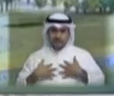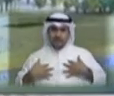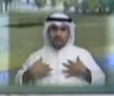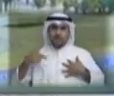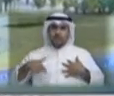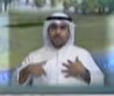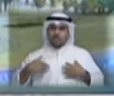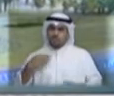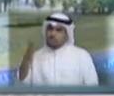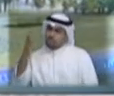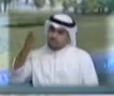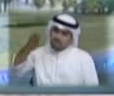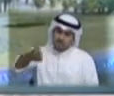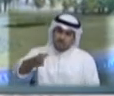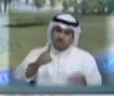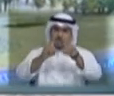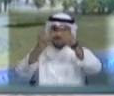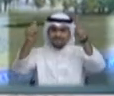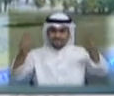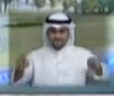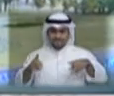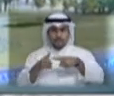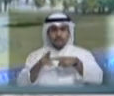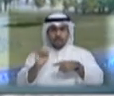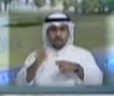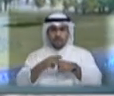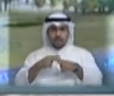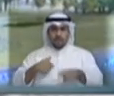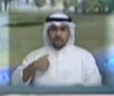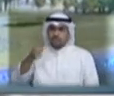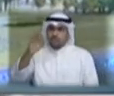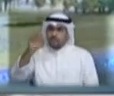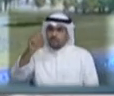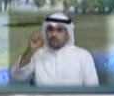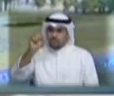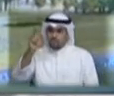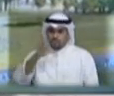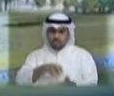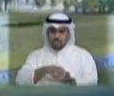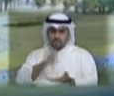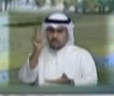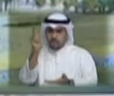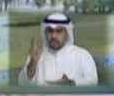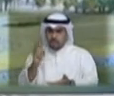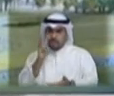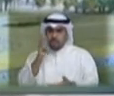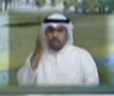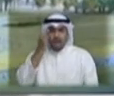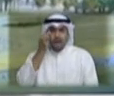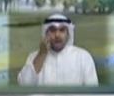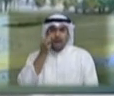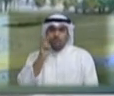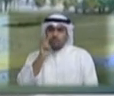بزيارة جناح الكويت في إكسبو 2015 في ميلانو. صراحة دهشت بال